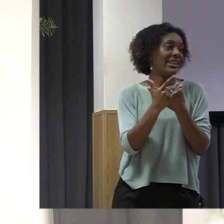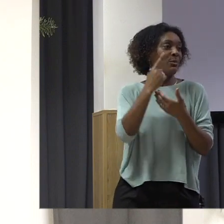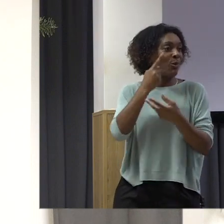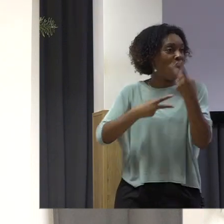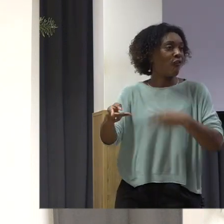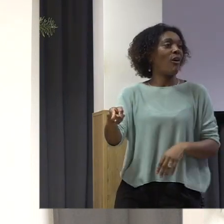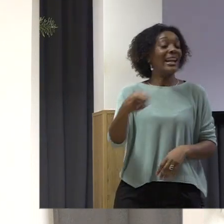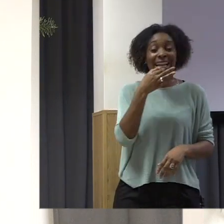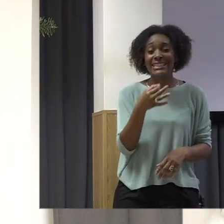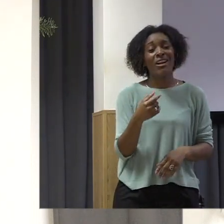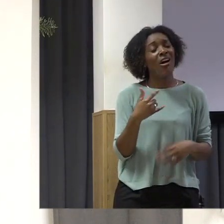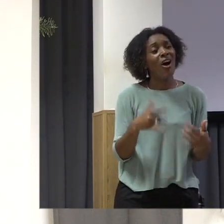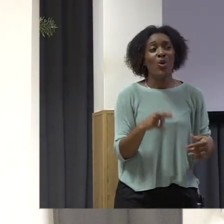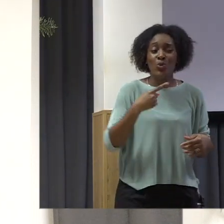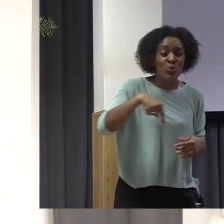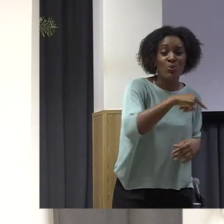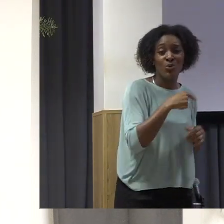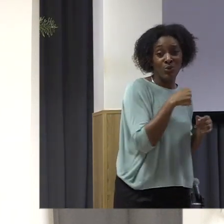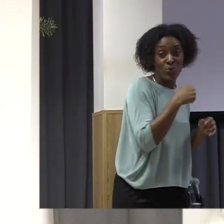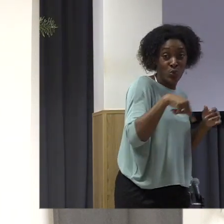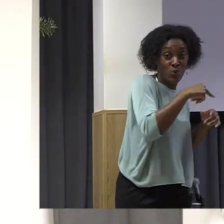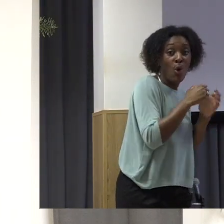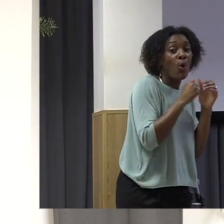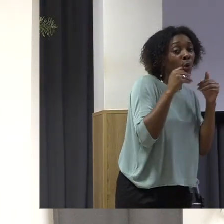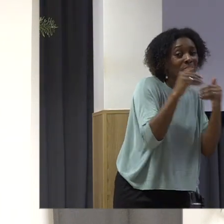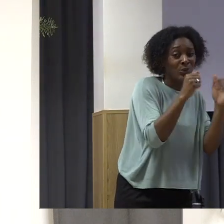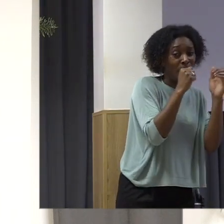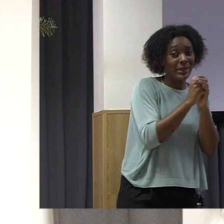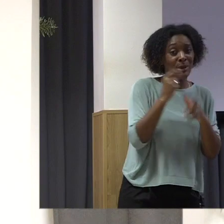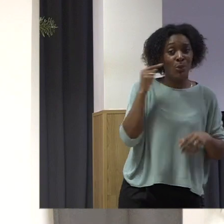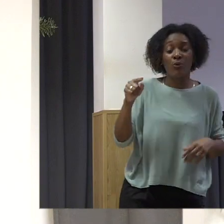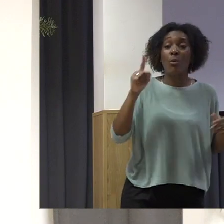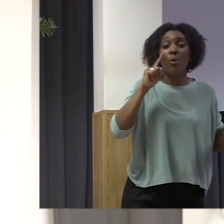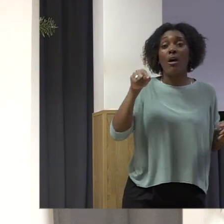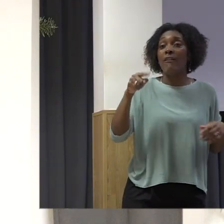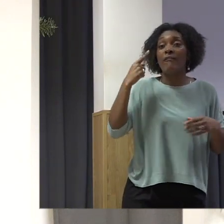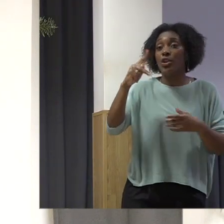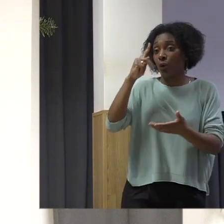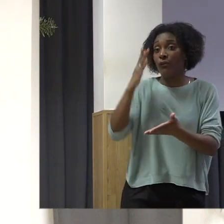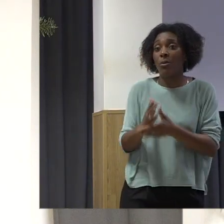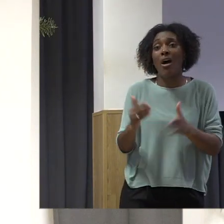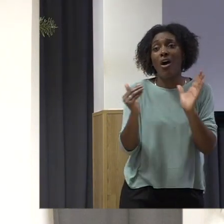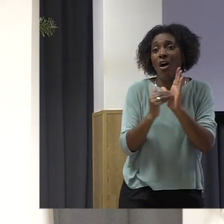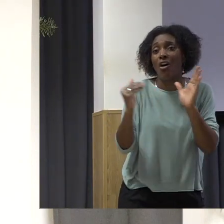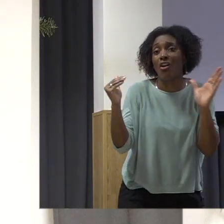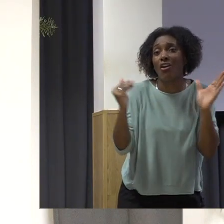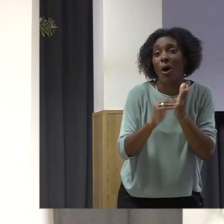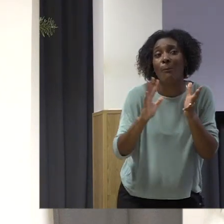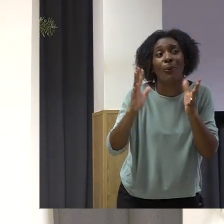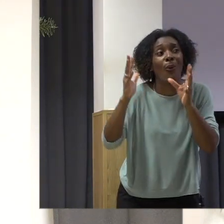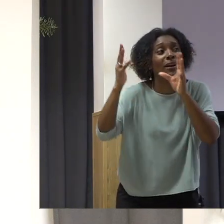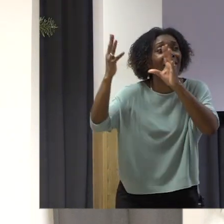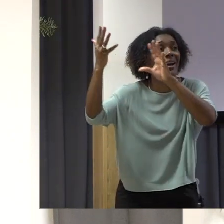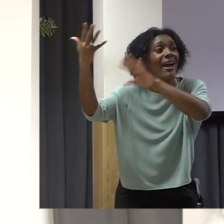comme cela est juste, car votre foi a fait de grands progrès. Et